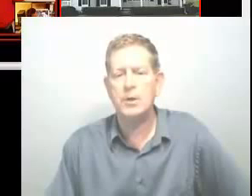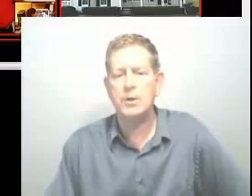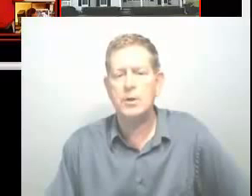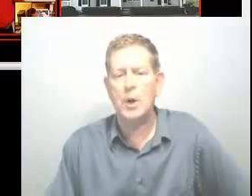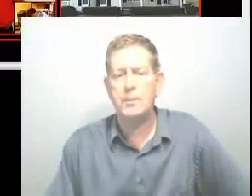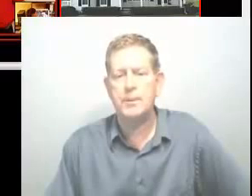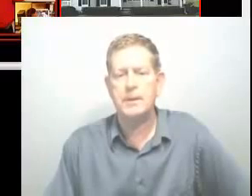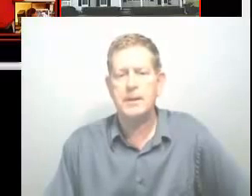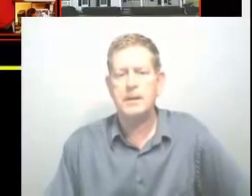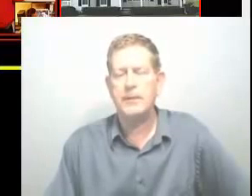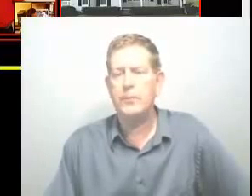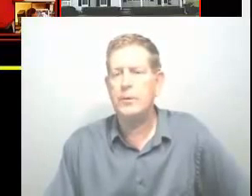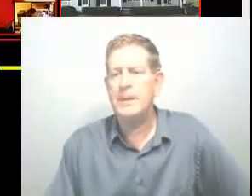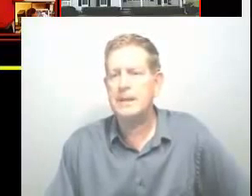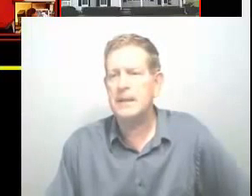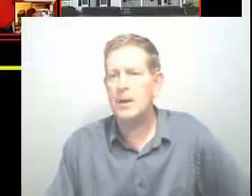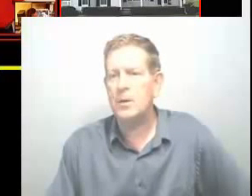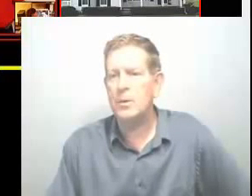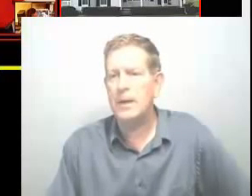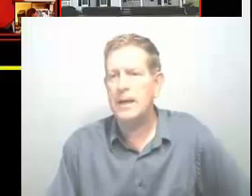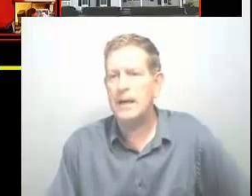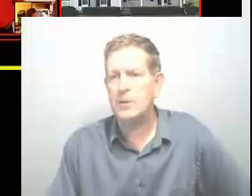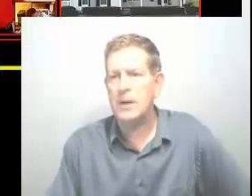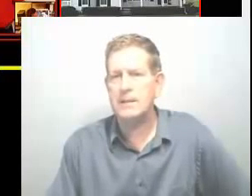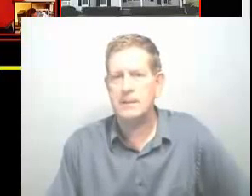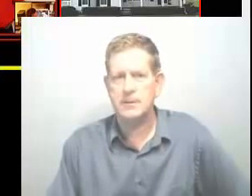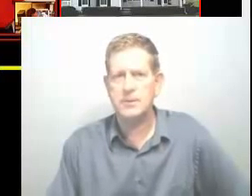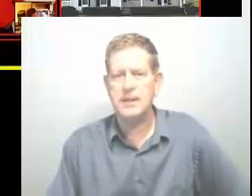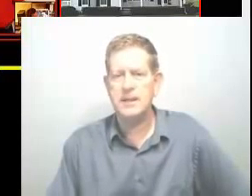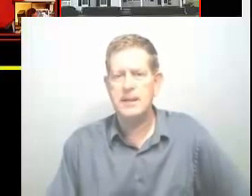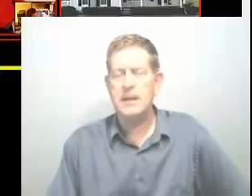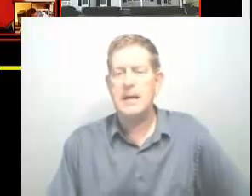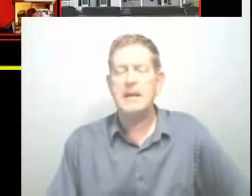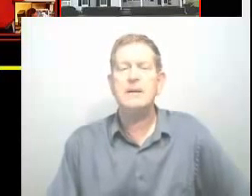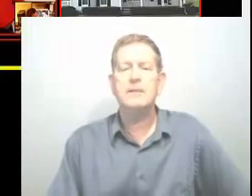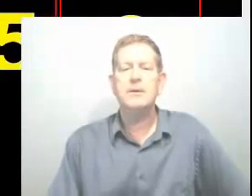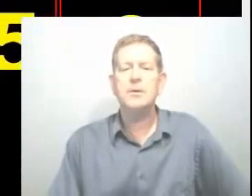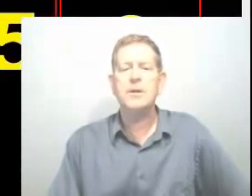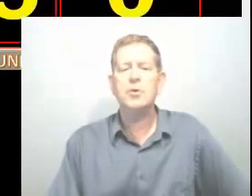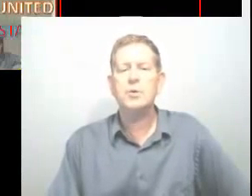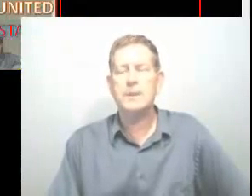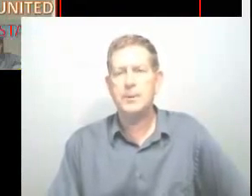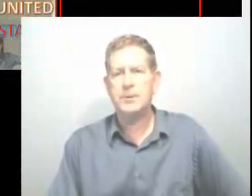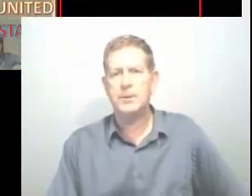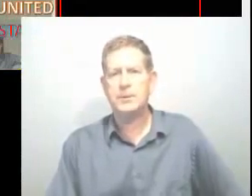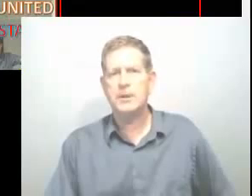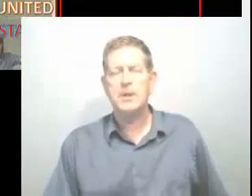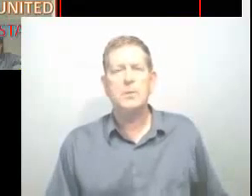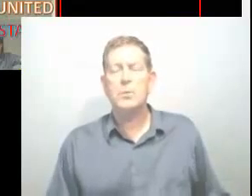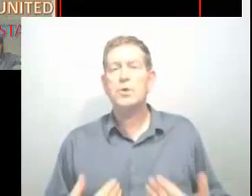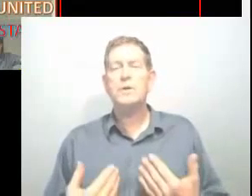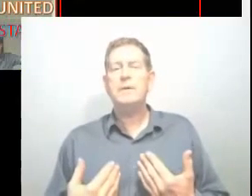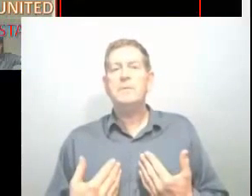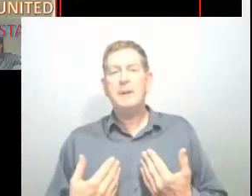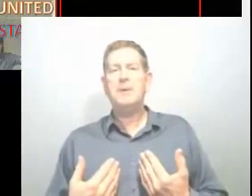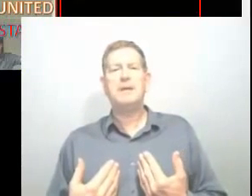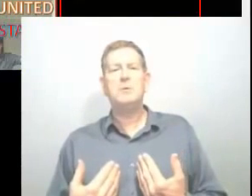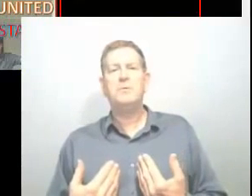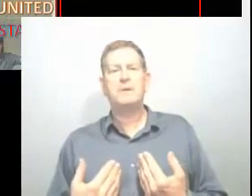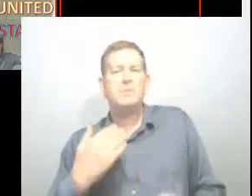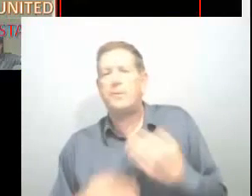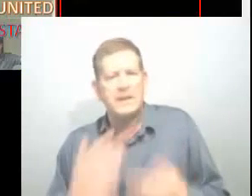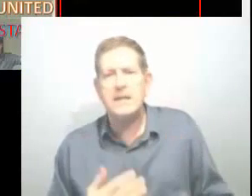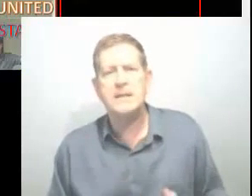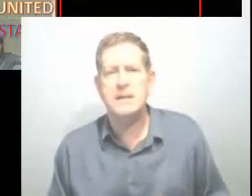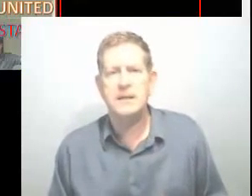Always on Top. Et vous le mettrez en haut et à droite. OK? Et notez une chose importante. Moi, je ne vais pas parler